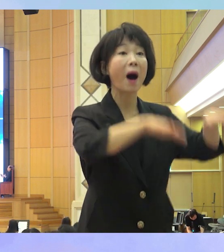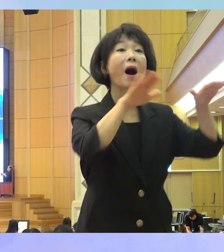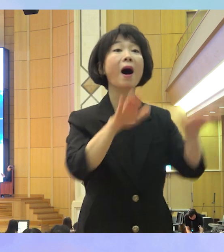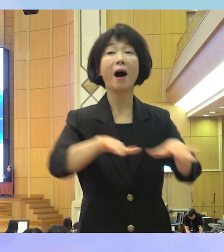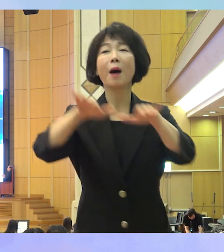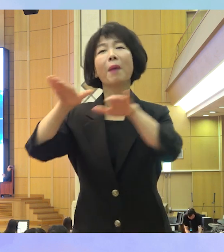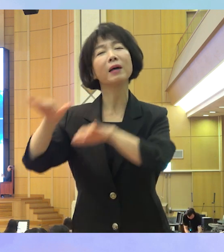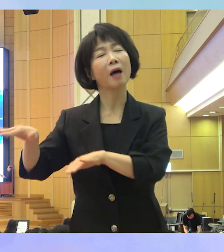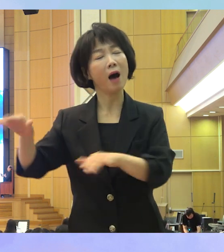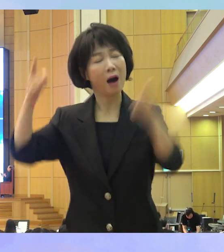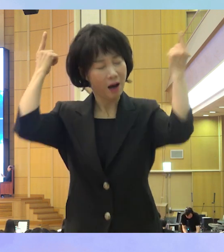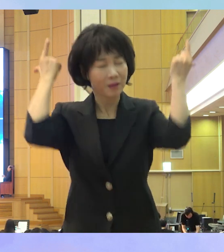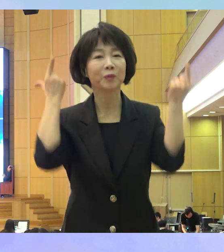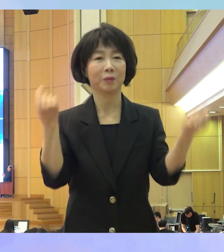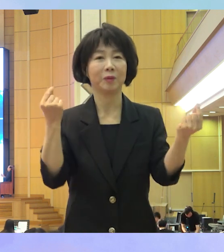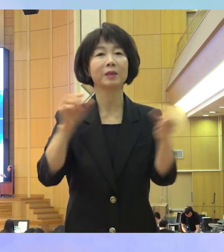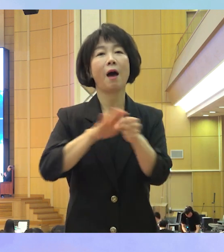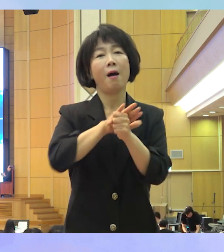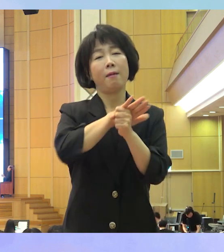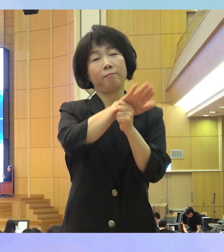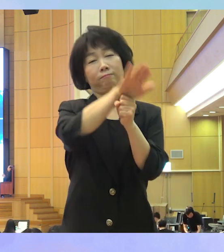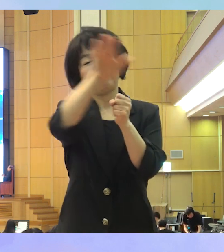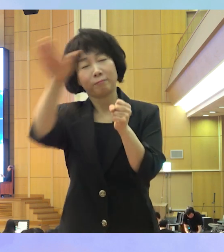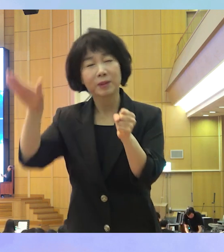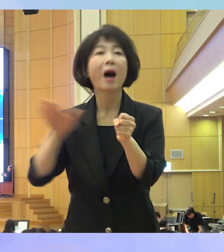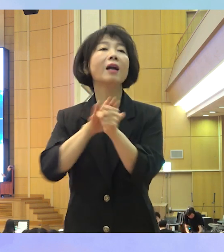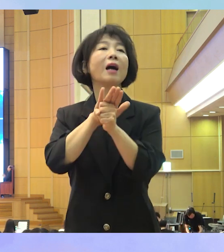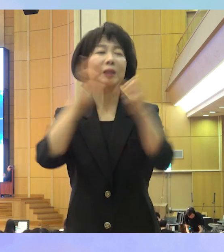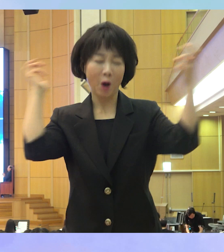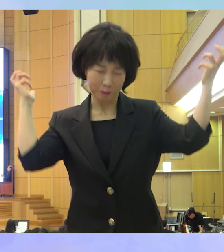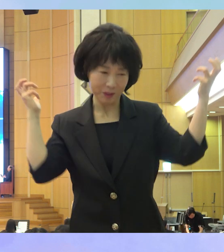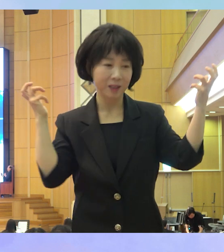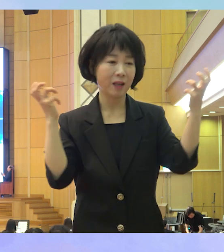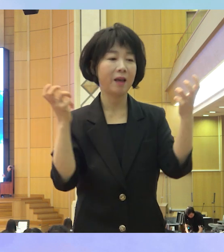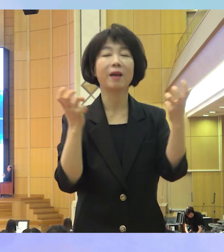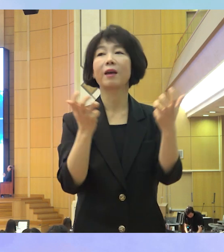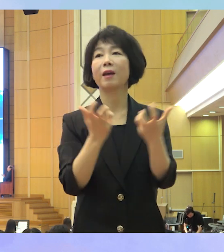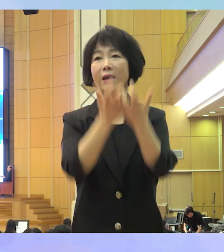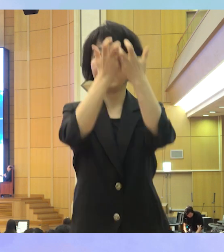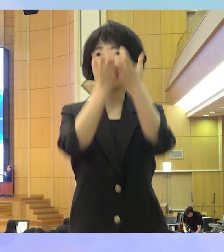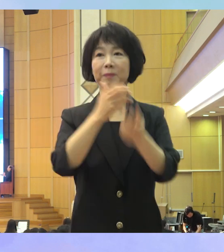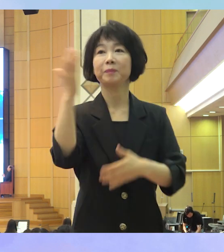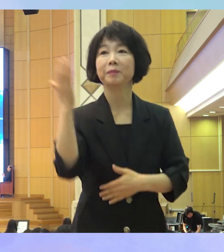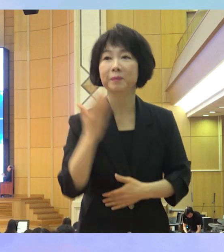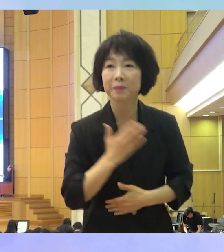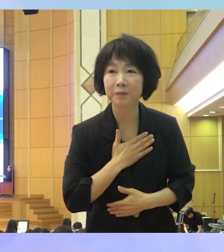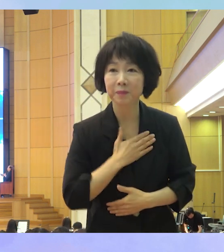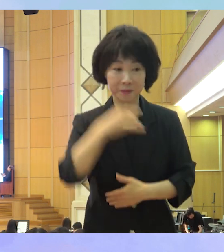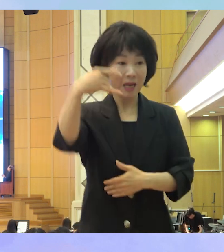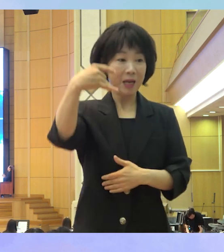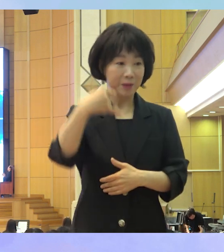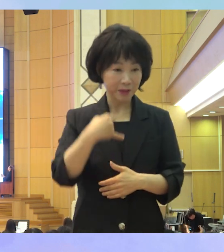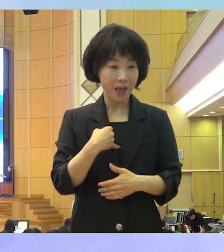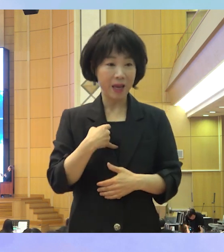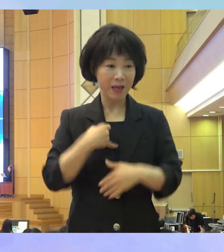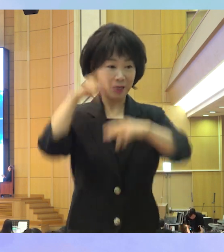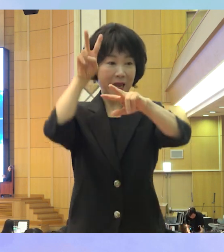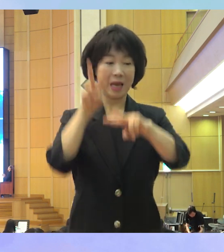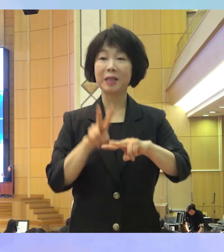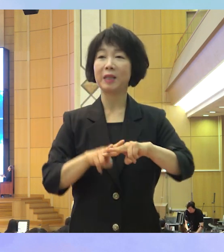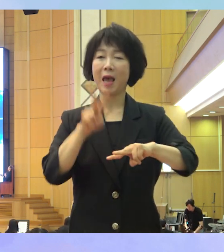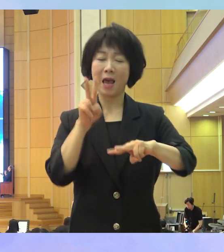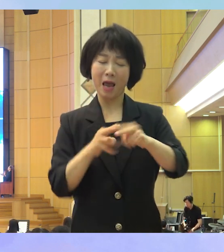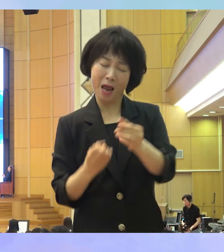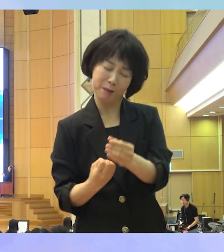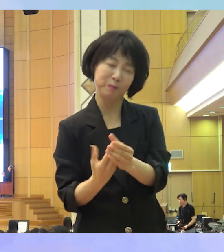내게 바다같은 사랑이 넘치. 내게 샘솟는 기쁨